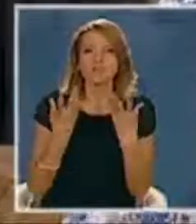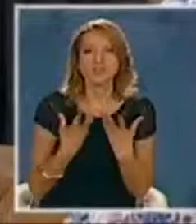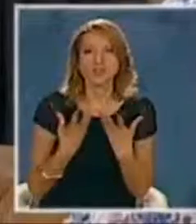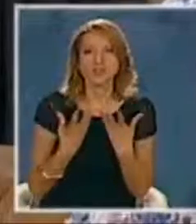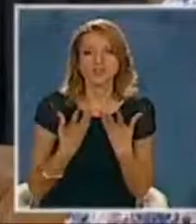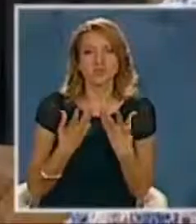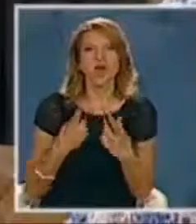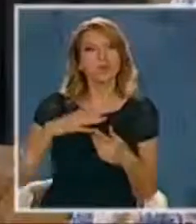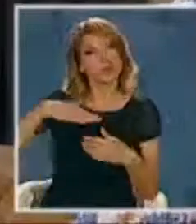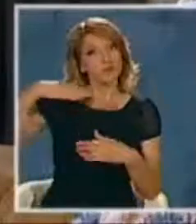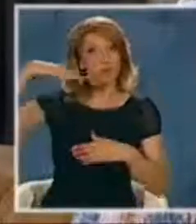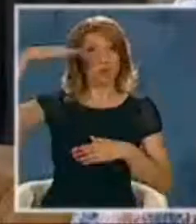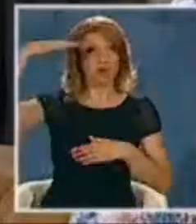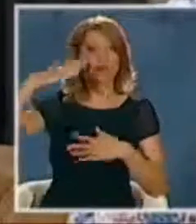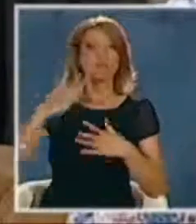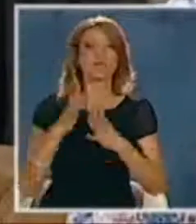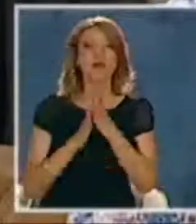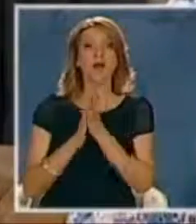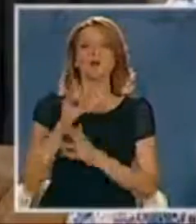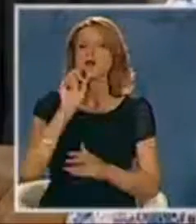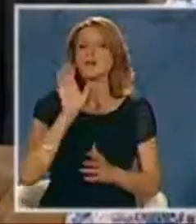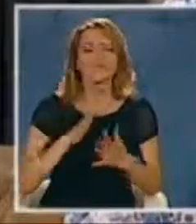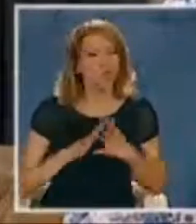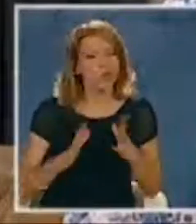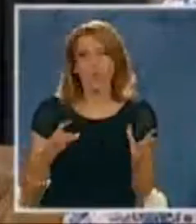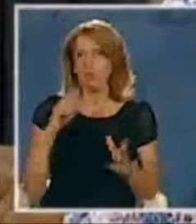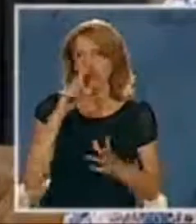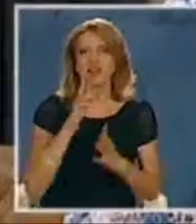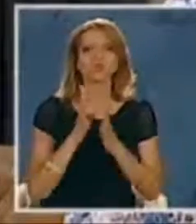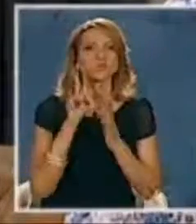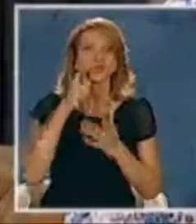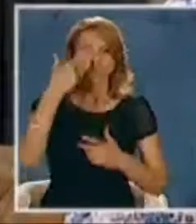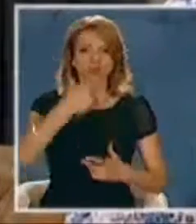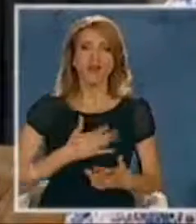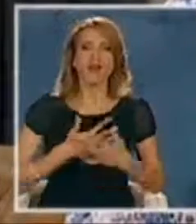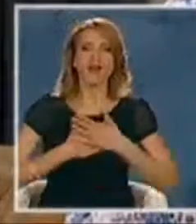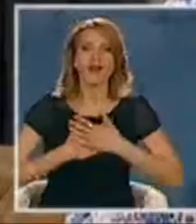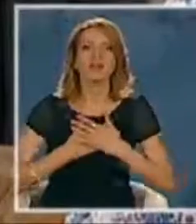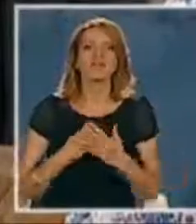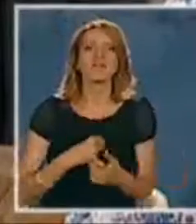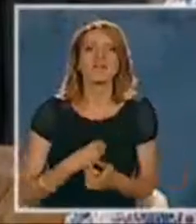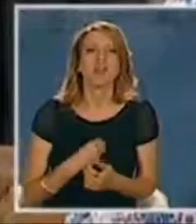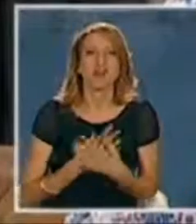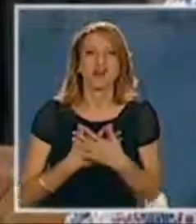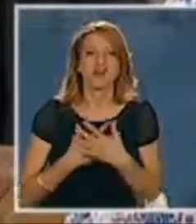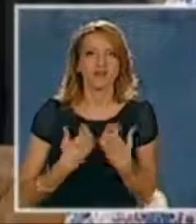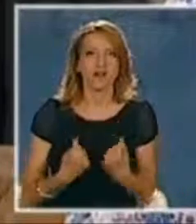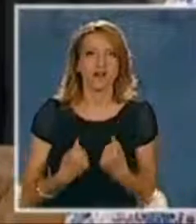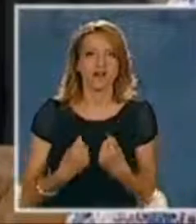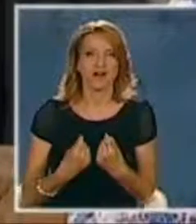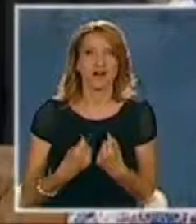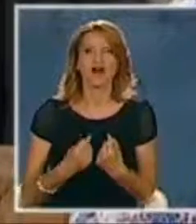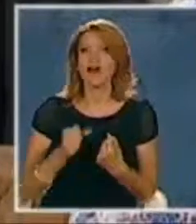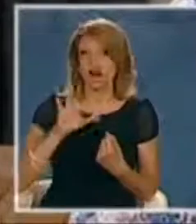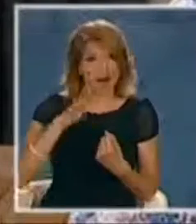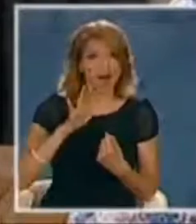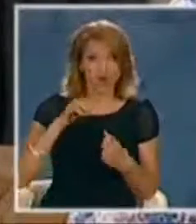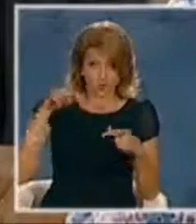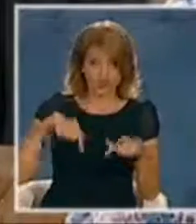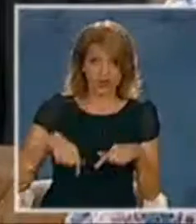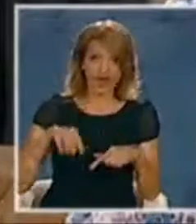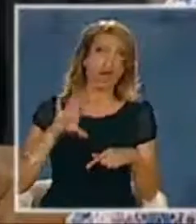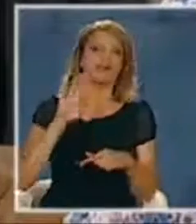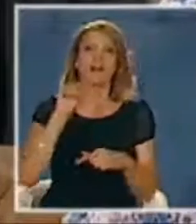При по-зрелите хора, може би наистина вярата е много важно нещо, но може би сега... Ако кажа,